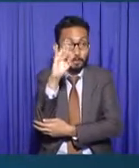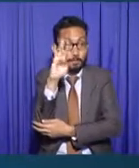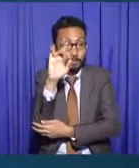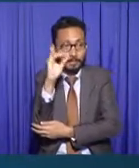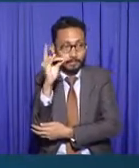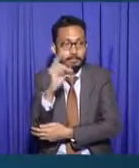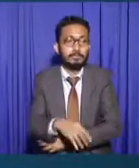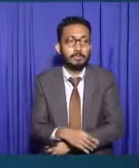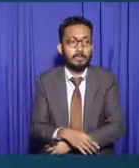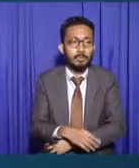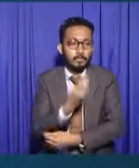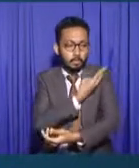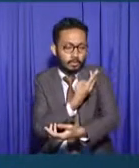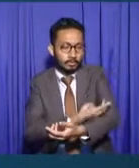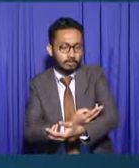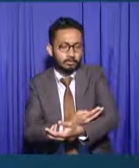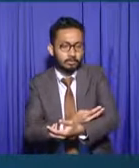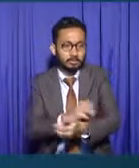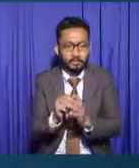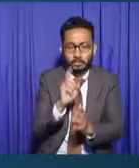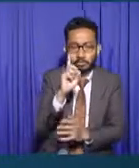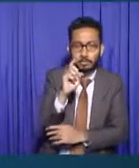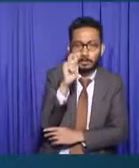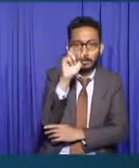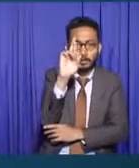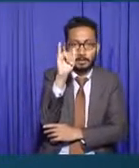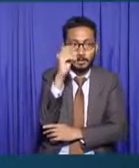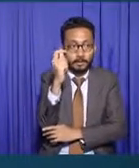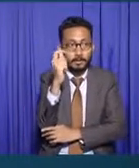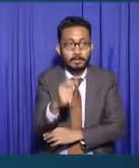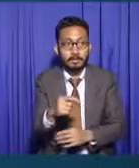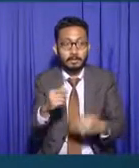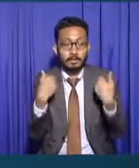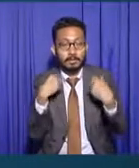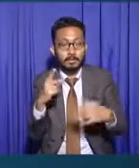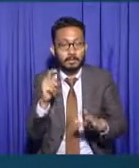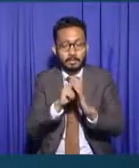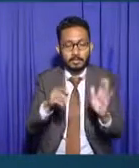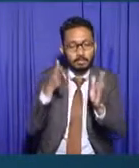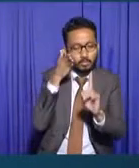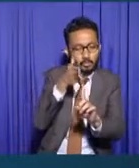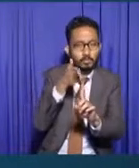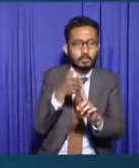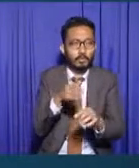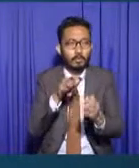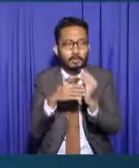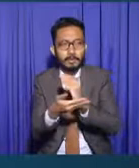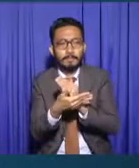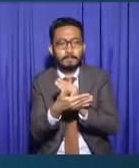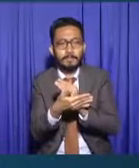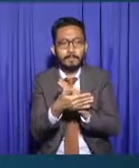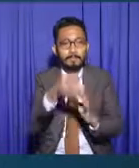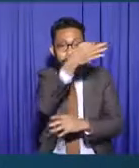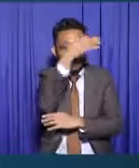pewarisan sesuatu trik adalah ditentukan oleh faktor yang kini